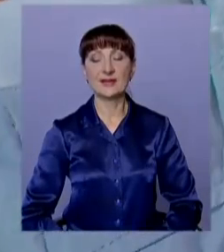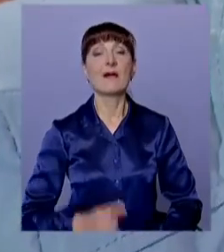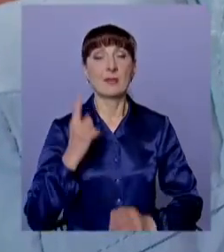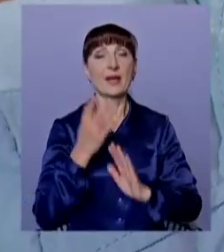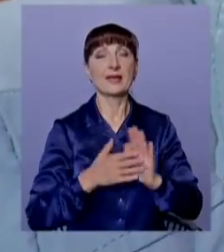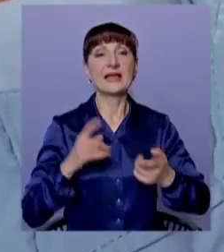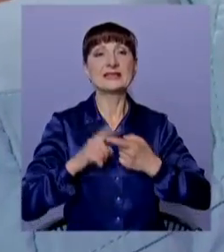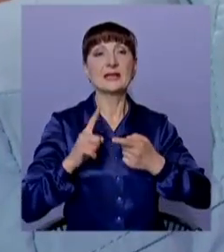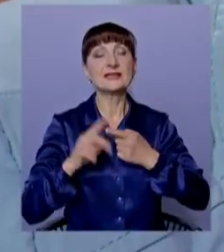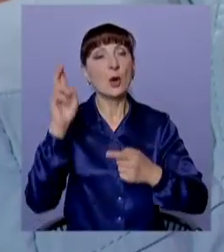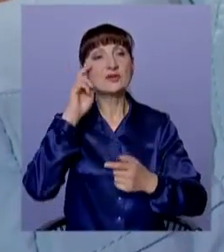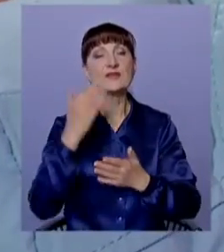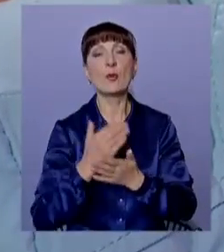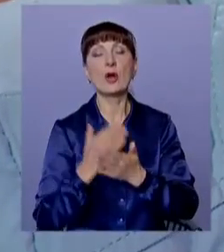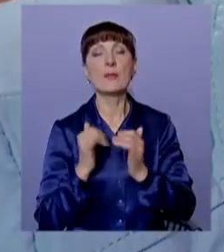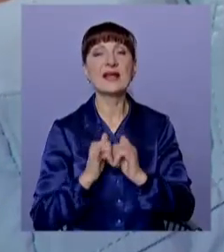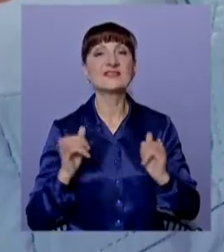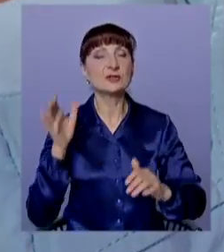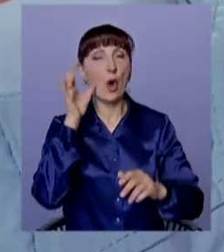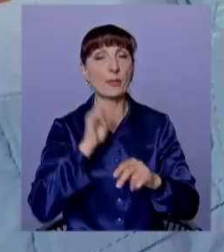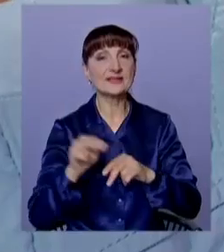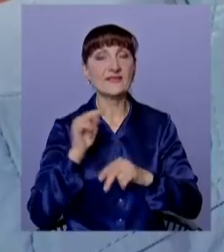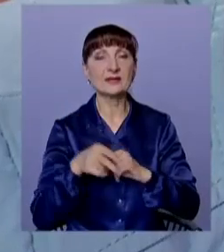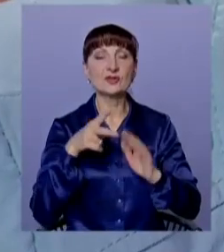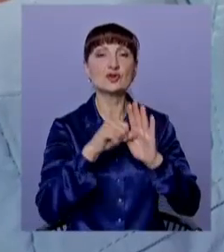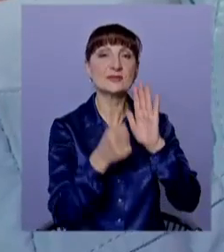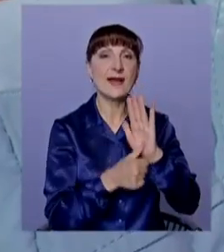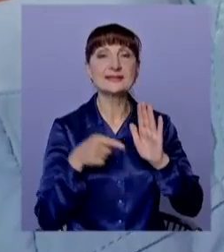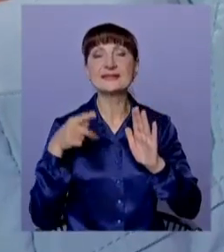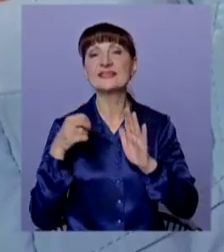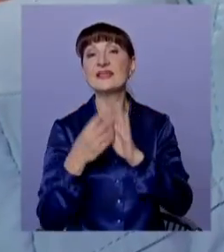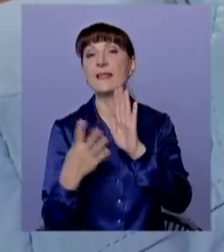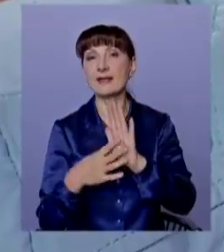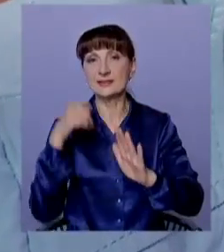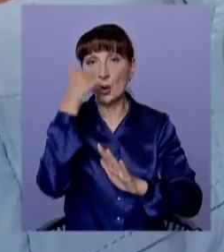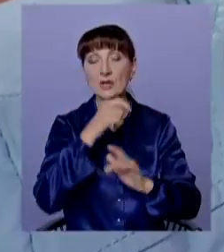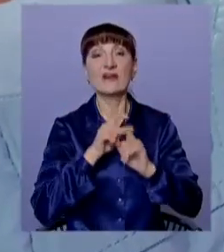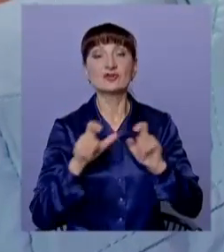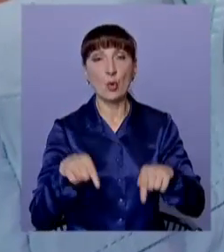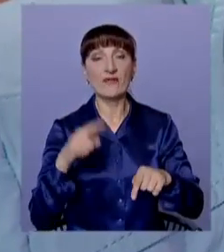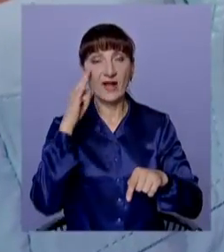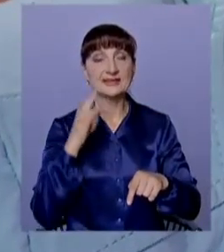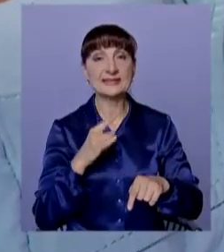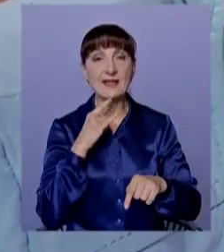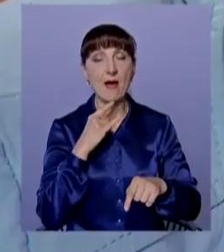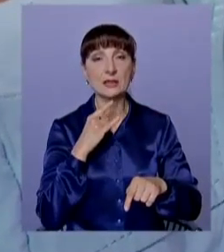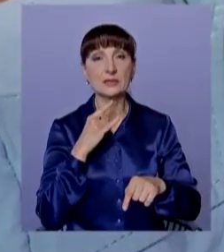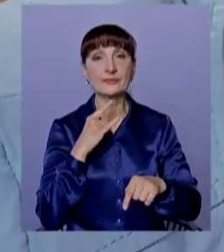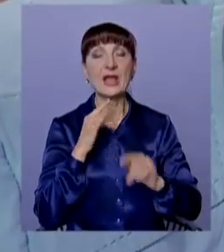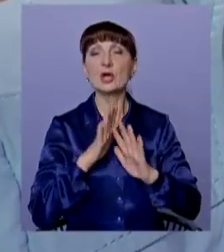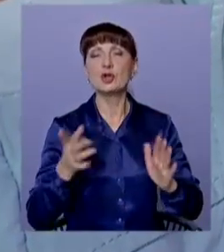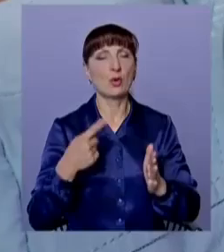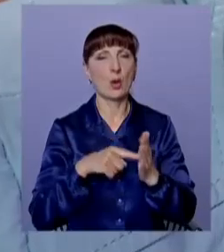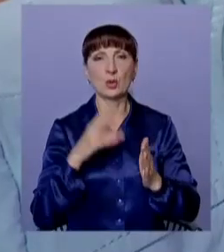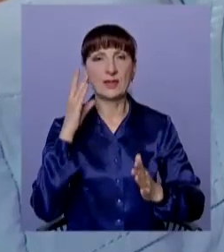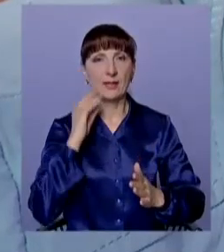Согласно государственной программе развития образования на 2016-2019 годы, школы республики, это не только касается города Алматы. Разумеется,